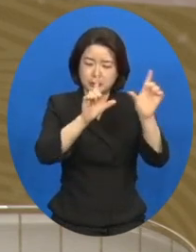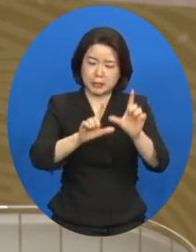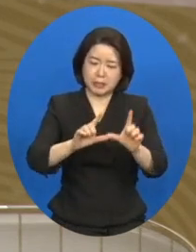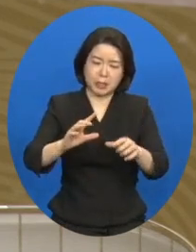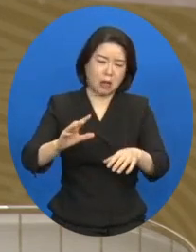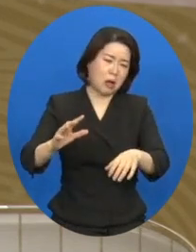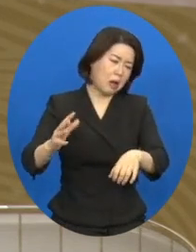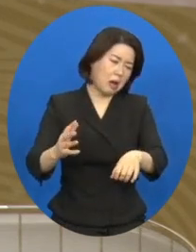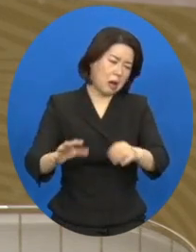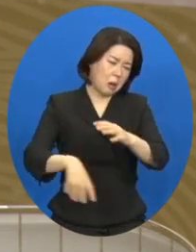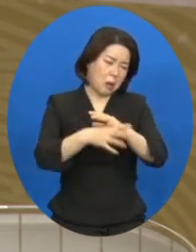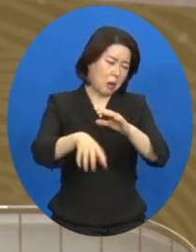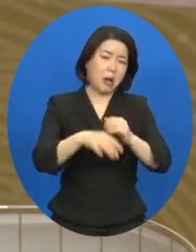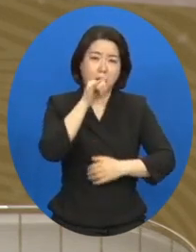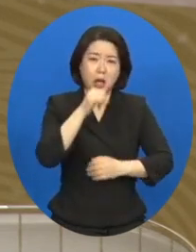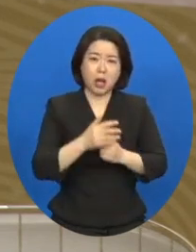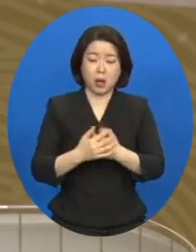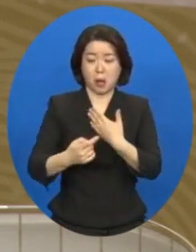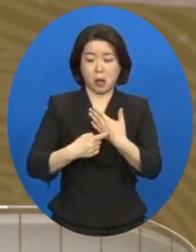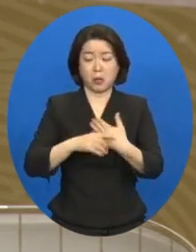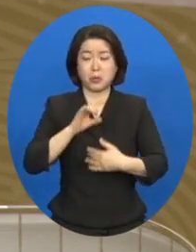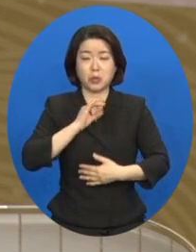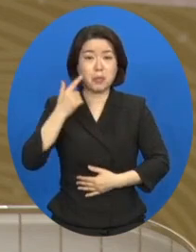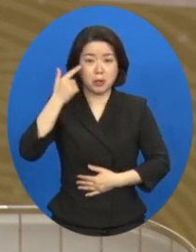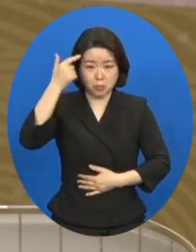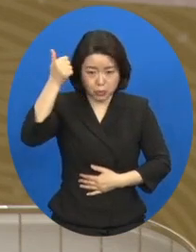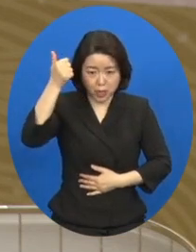엉망이고 그러면서도 겉으로는 목사고